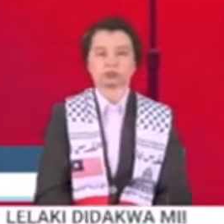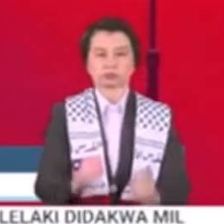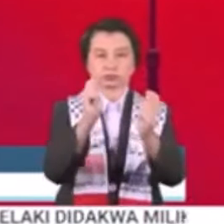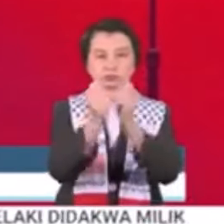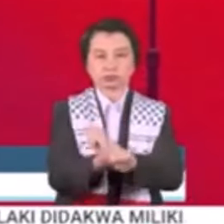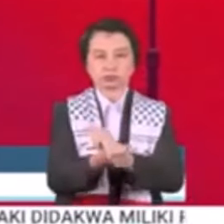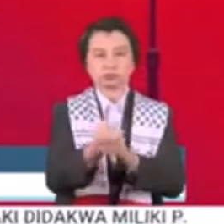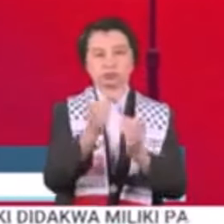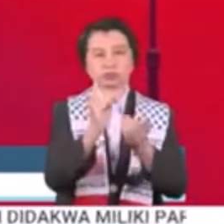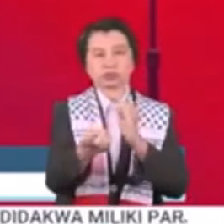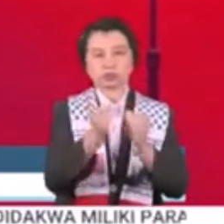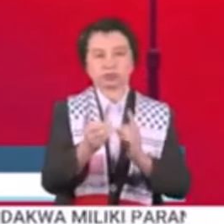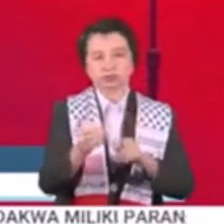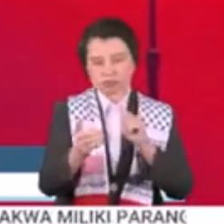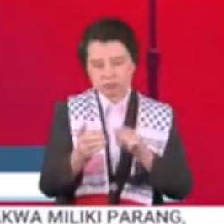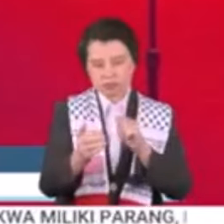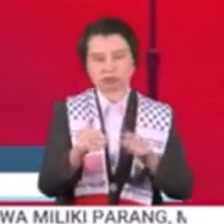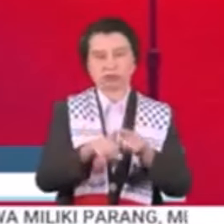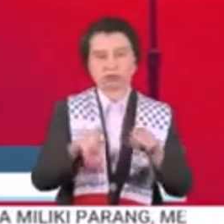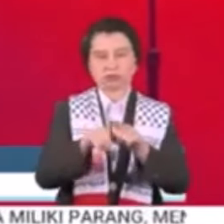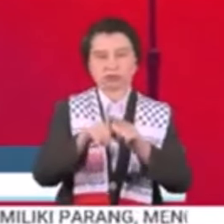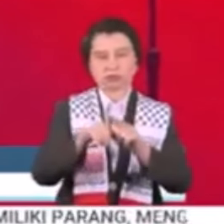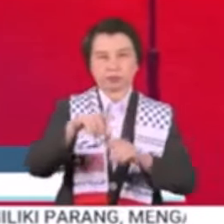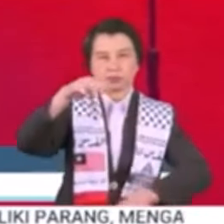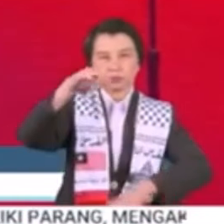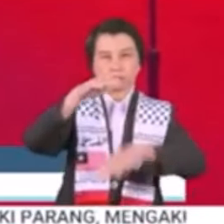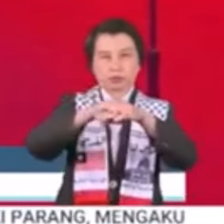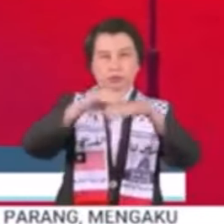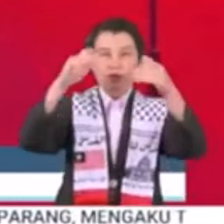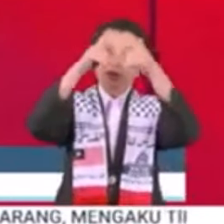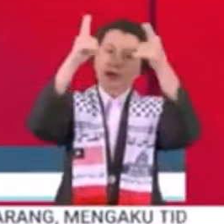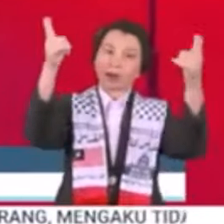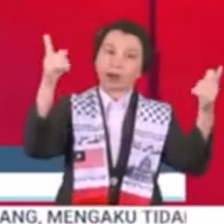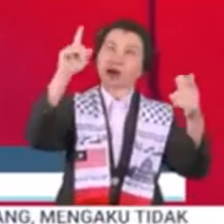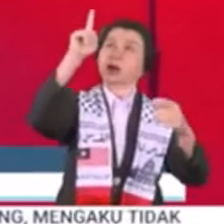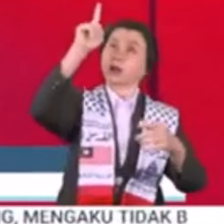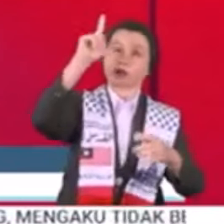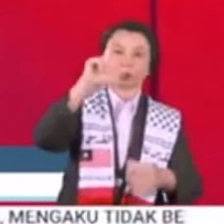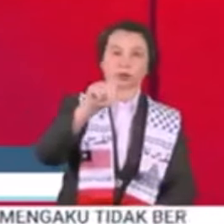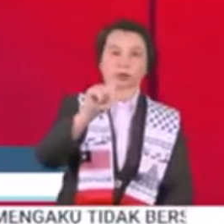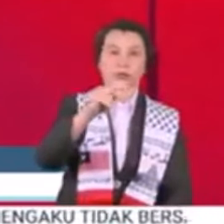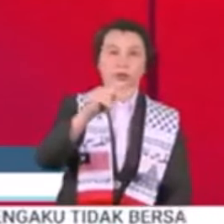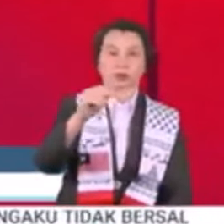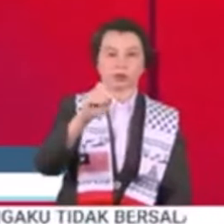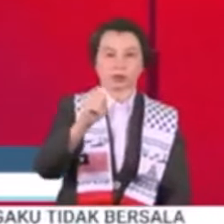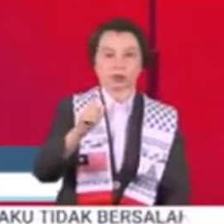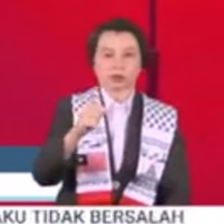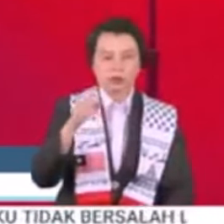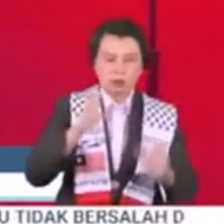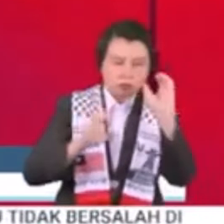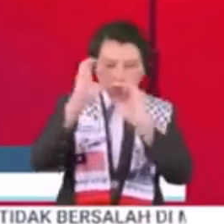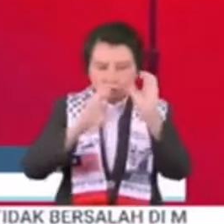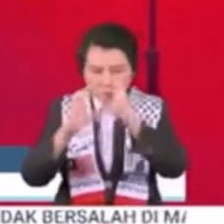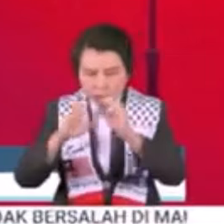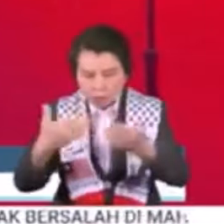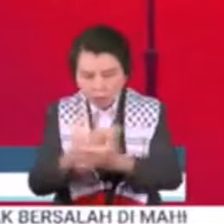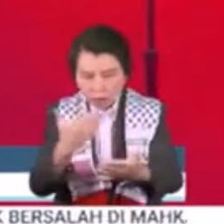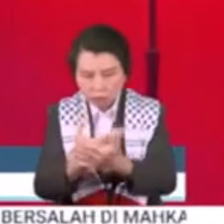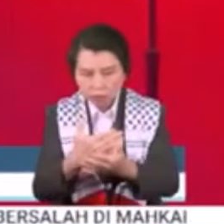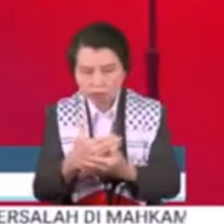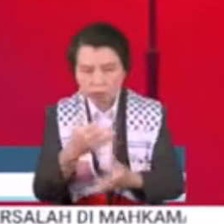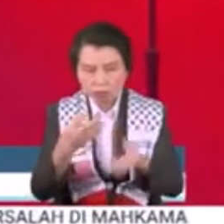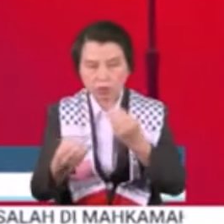Transformasi digital ini seolah-olah menggapai langit. Cuba bukan saja meneroka yang baru,